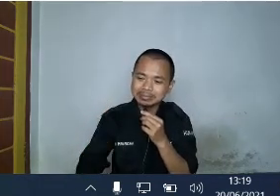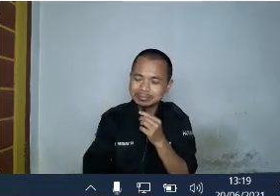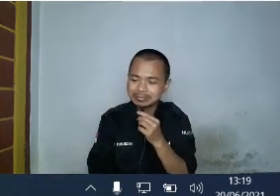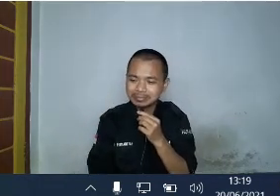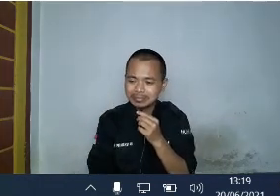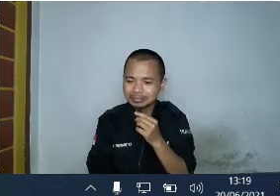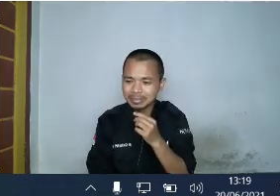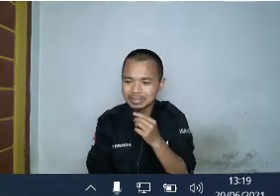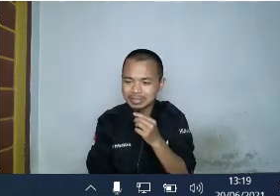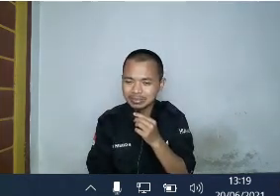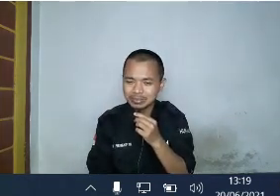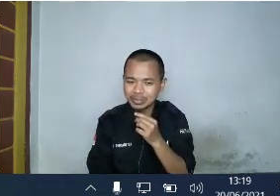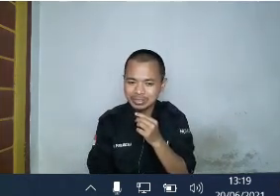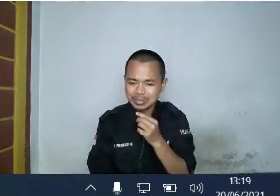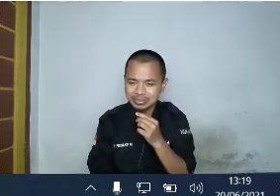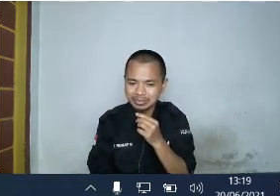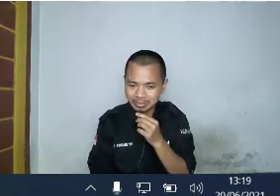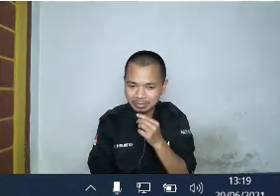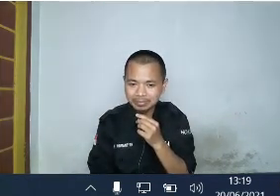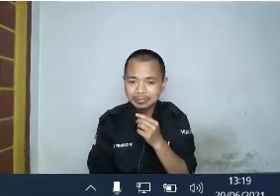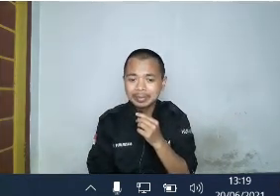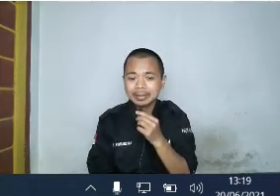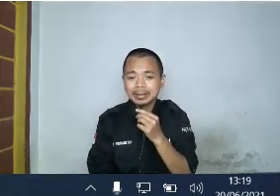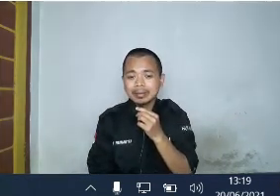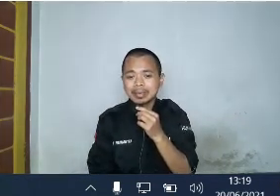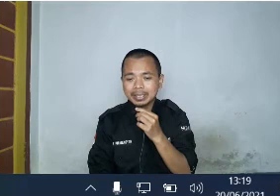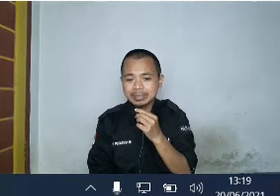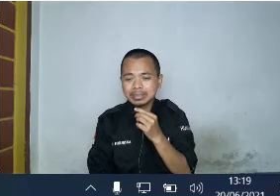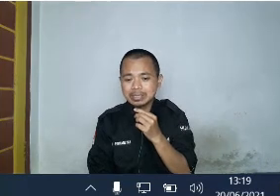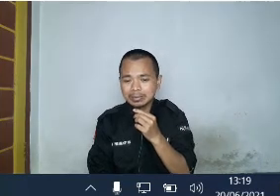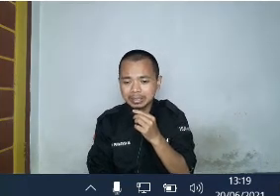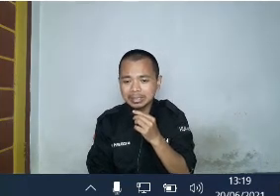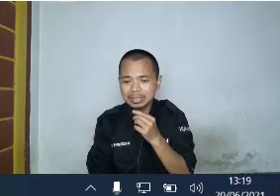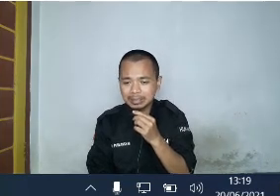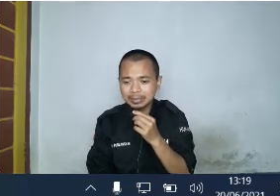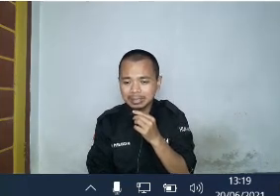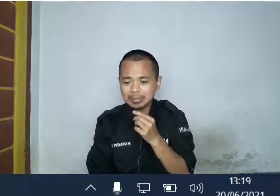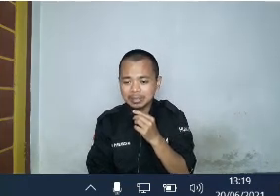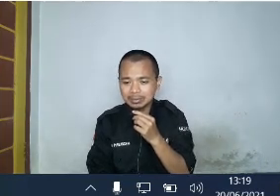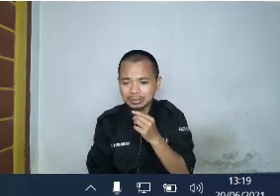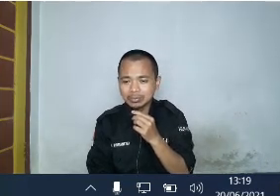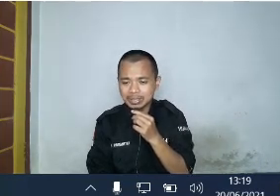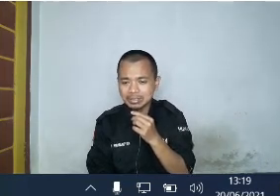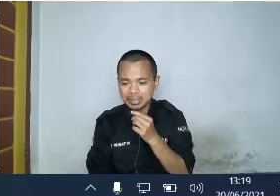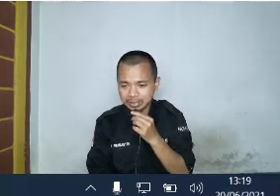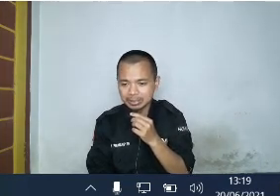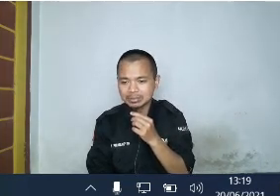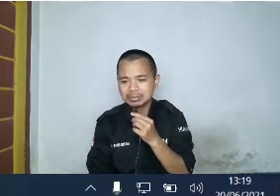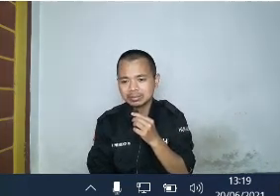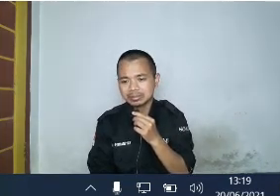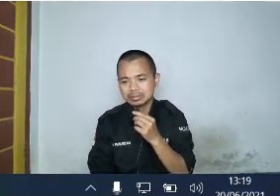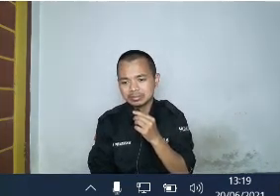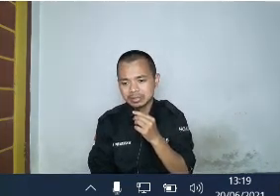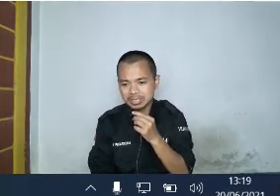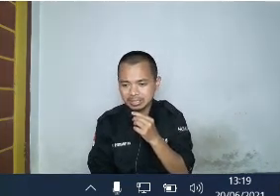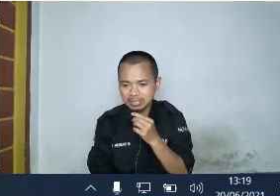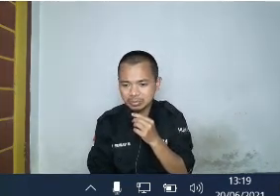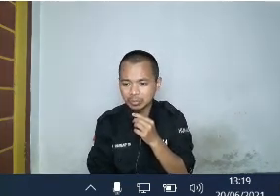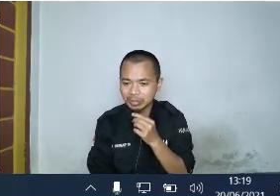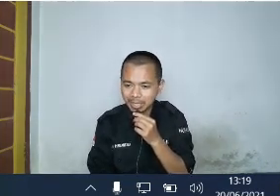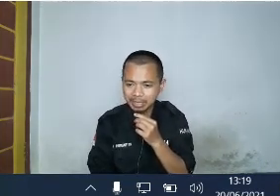jawaban BEJ UAS the maka yang bersangkutan dianggap tidak mengikuti was the